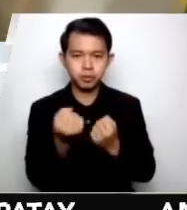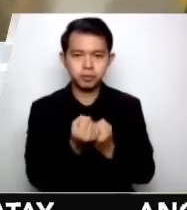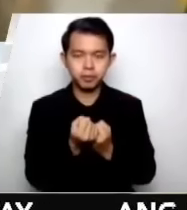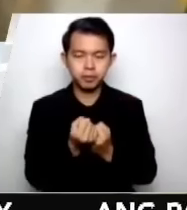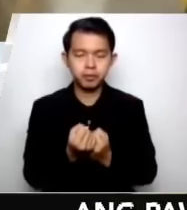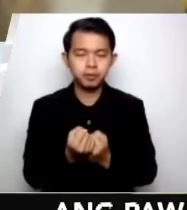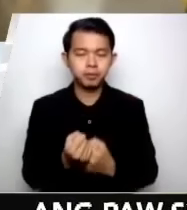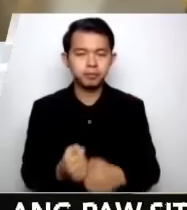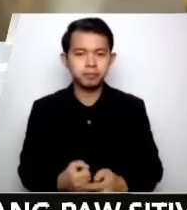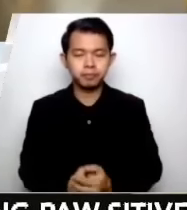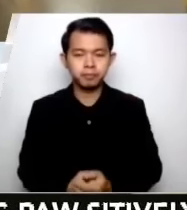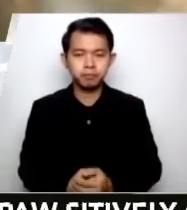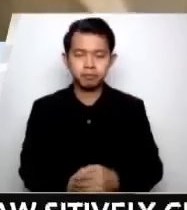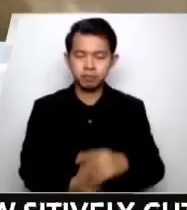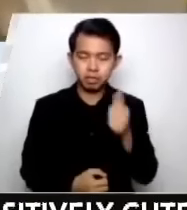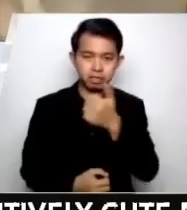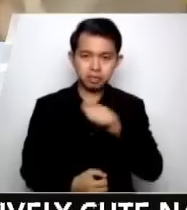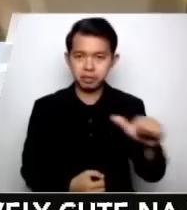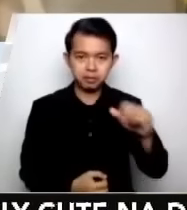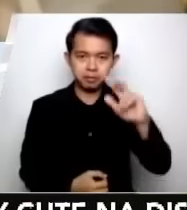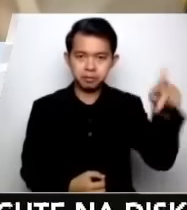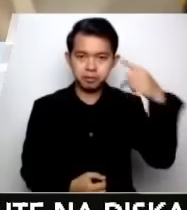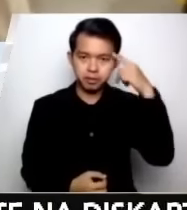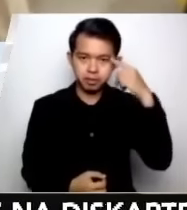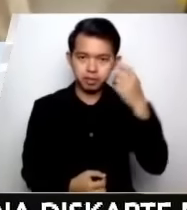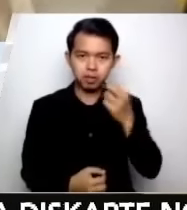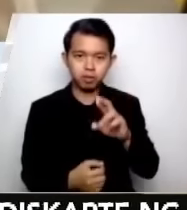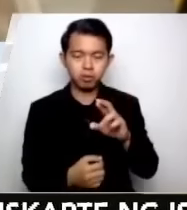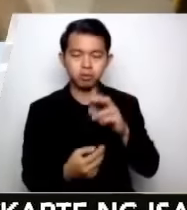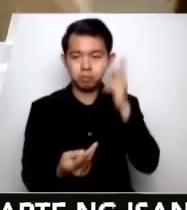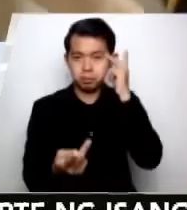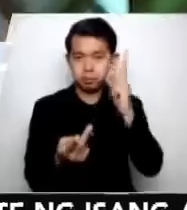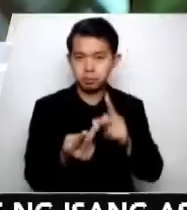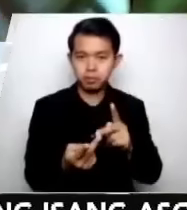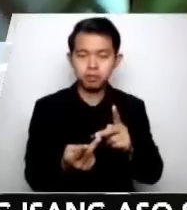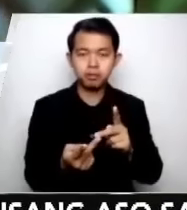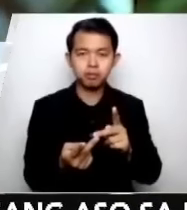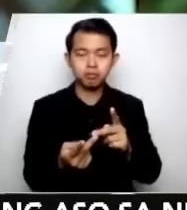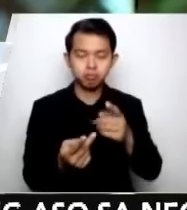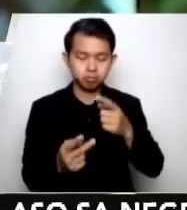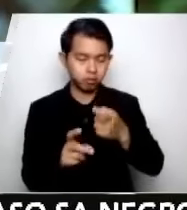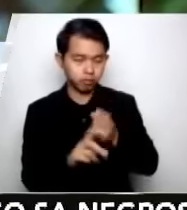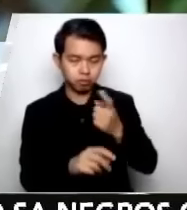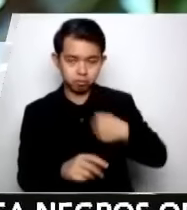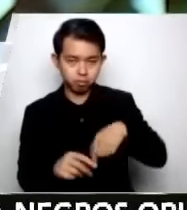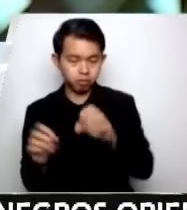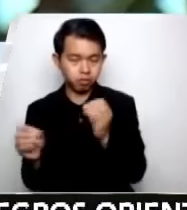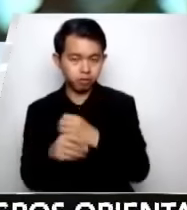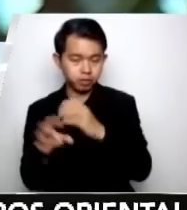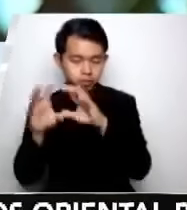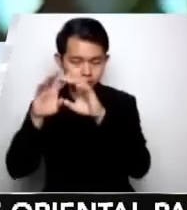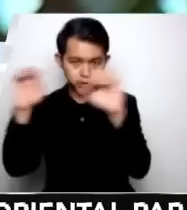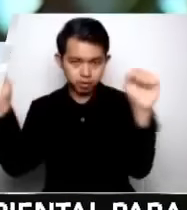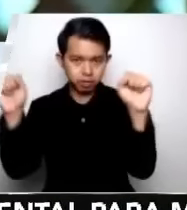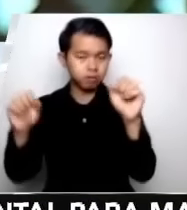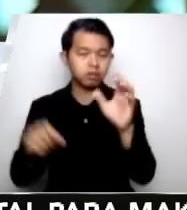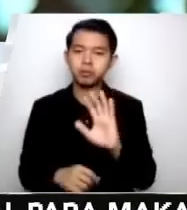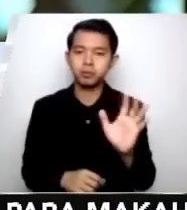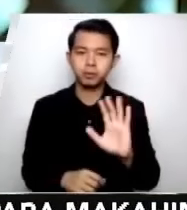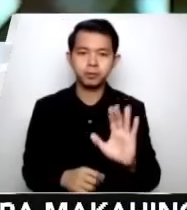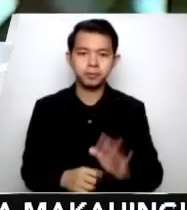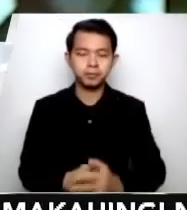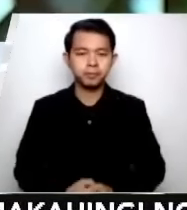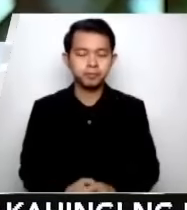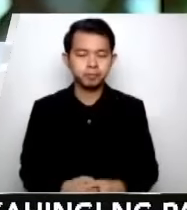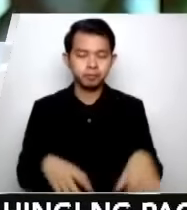political yan or instigated by our side, no. Nauna nang sinabi ni Pangulong Marcos na aksaya lang sa oras